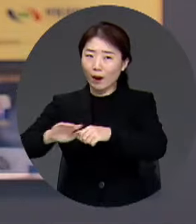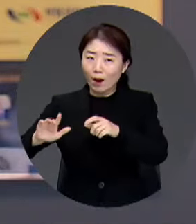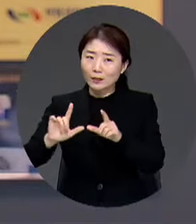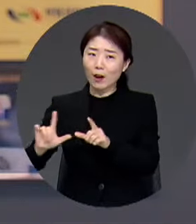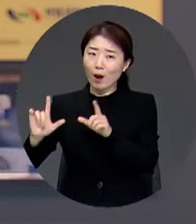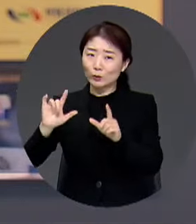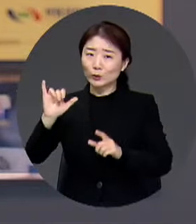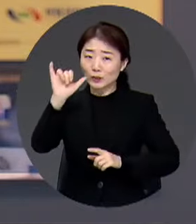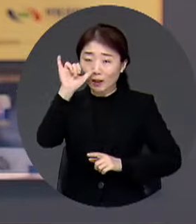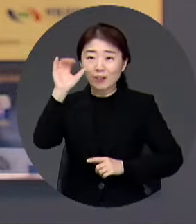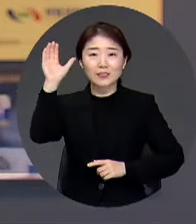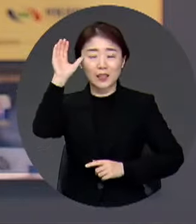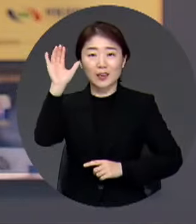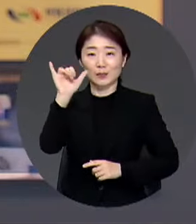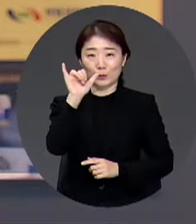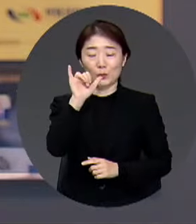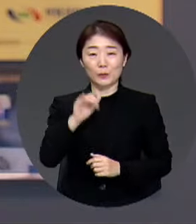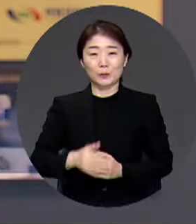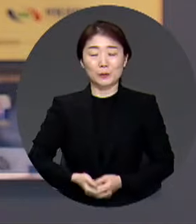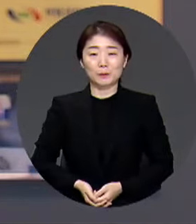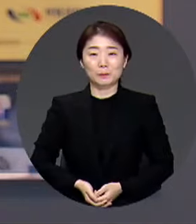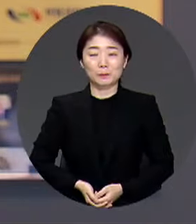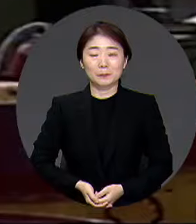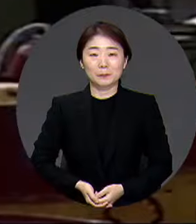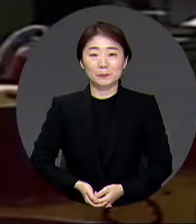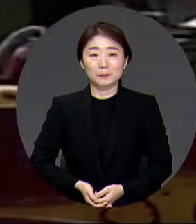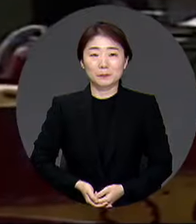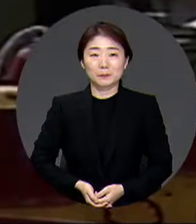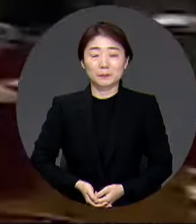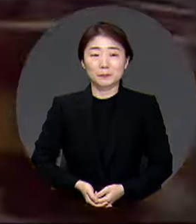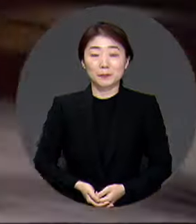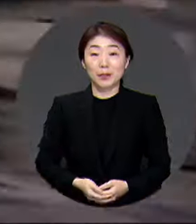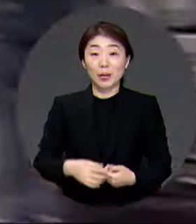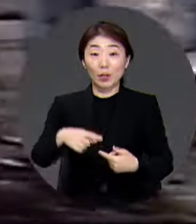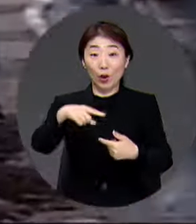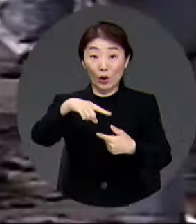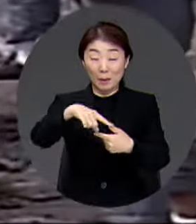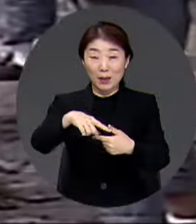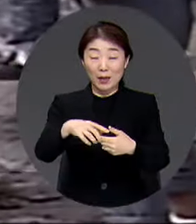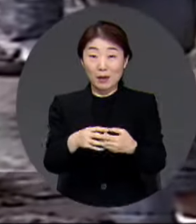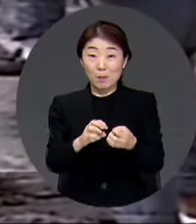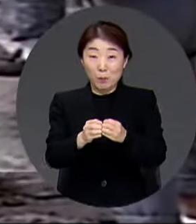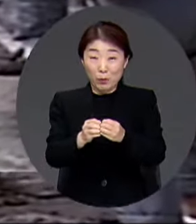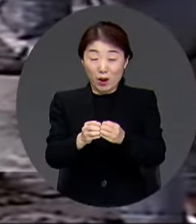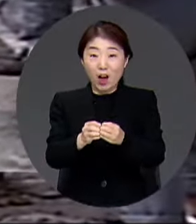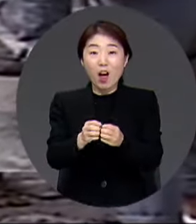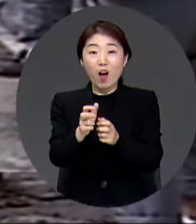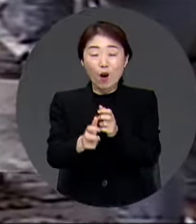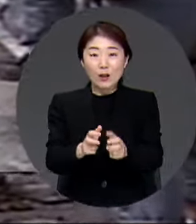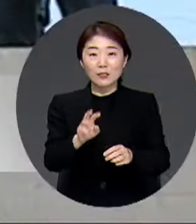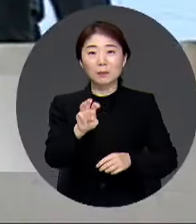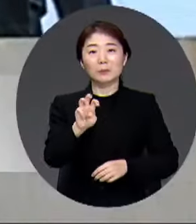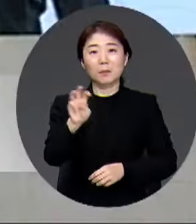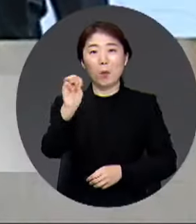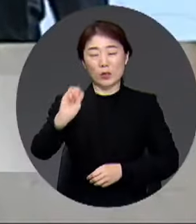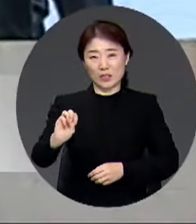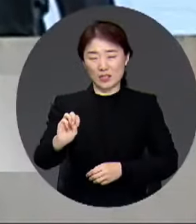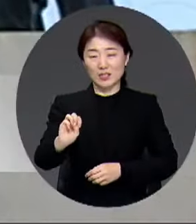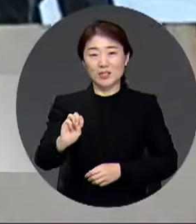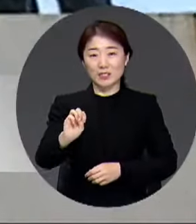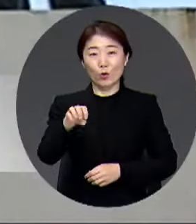그런 막연한 또 기대감도 갖고 있었습니다. 경남 제조업의 33%를 차지하는